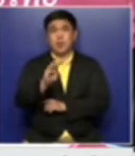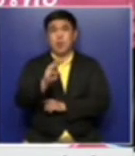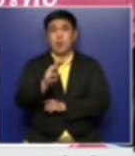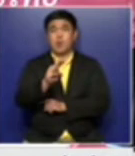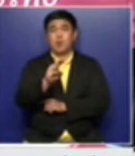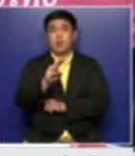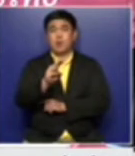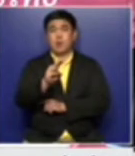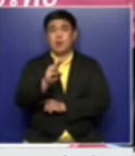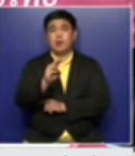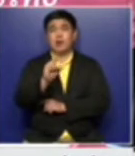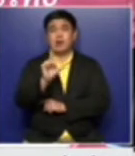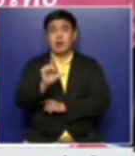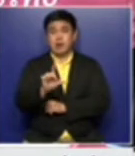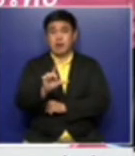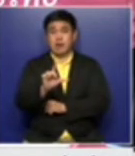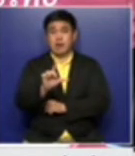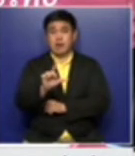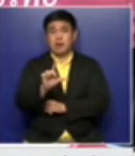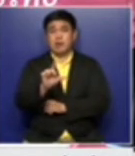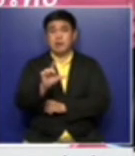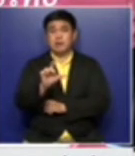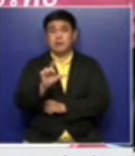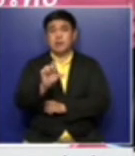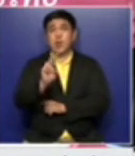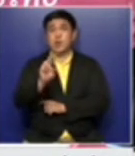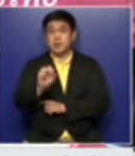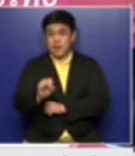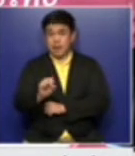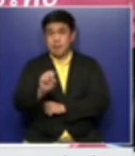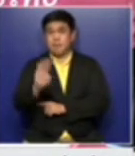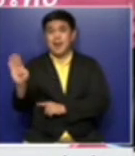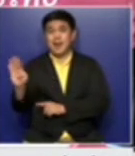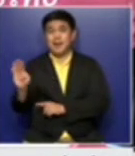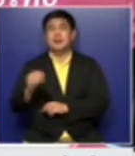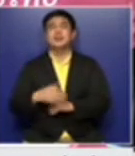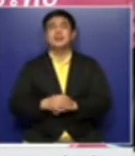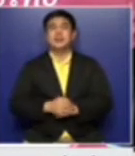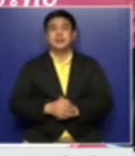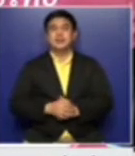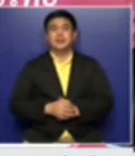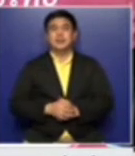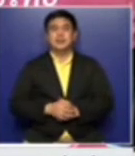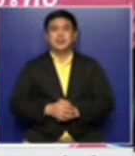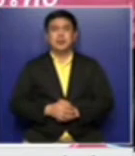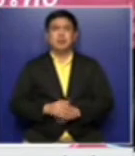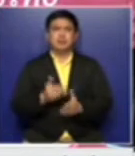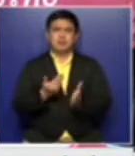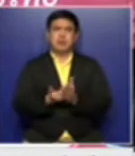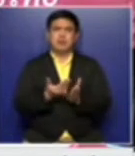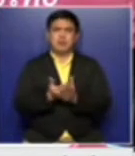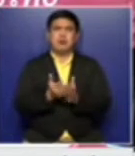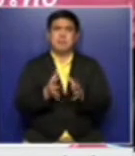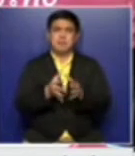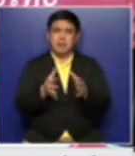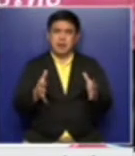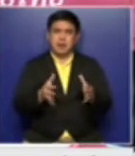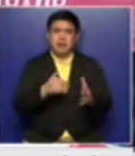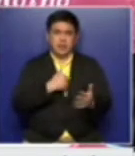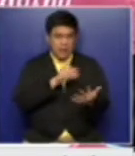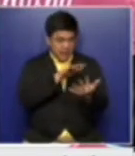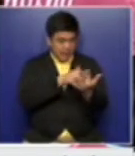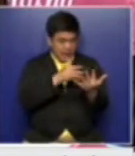614,646 ล้าน 200,000 บาทเป็นจำนวนมากนะคะเดี๋ยวฉันเอามาจากตารางที่